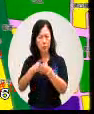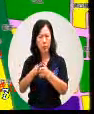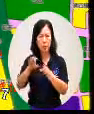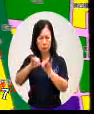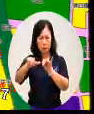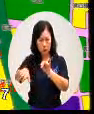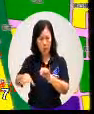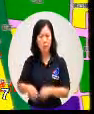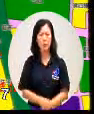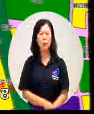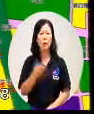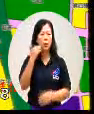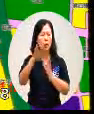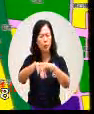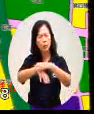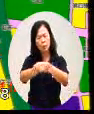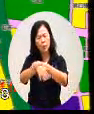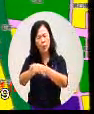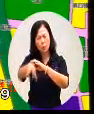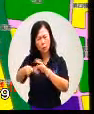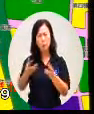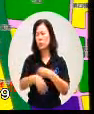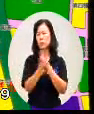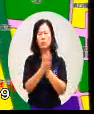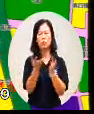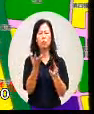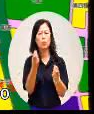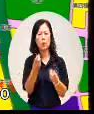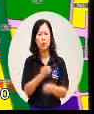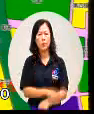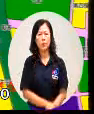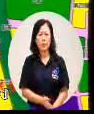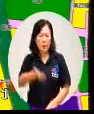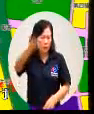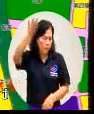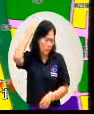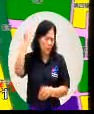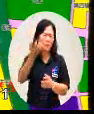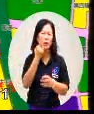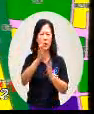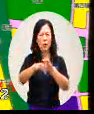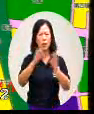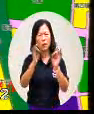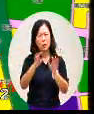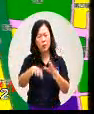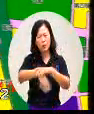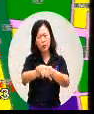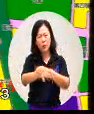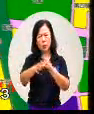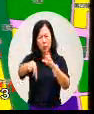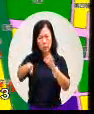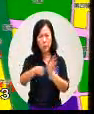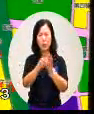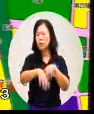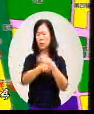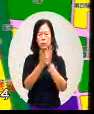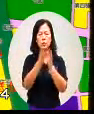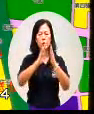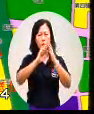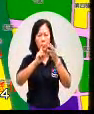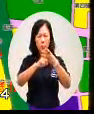你说闲置空间是没有了哈、哦，因为以前闲置空间就只有王前市长。王毅前市长讲的